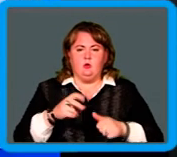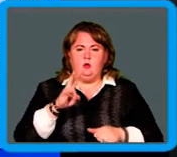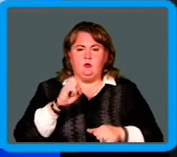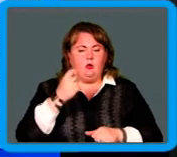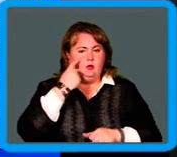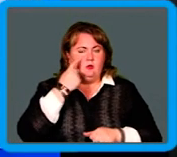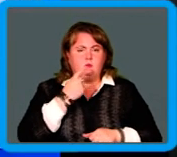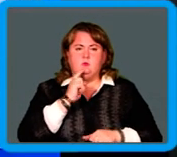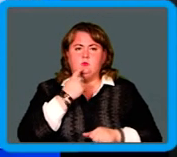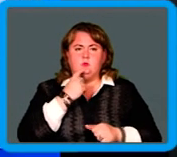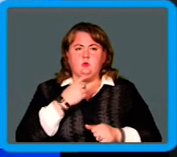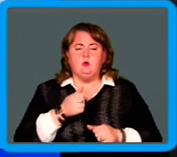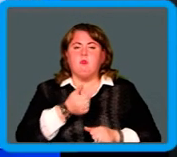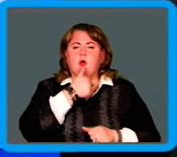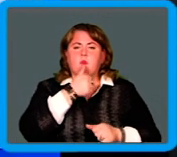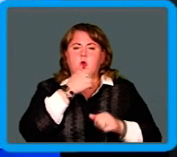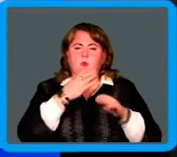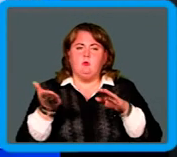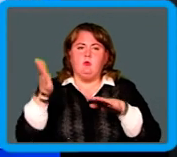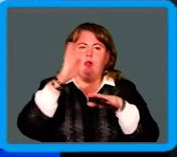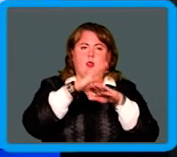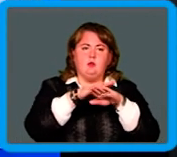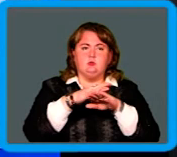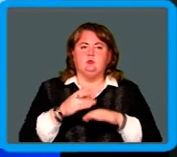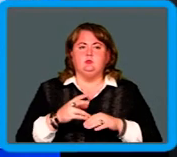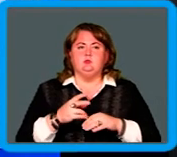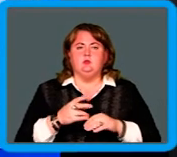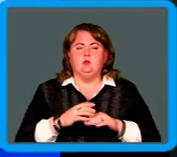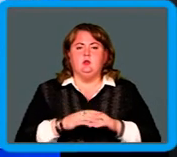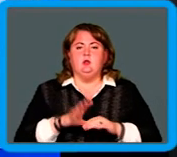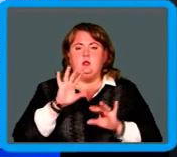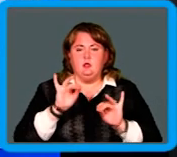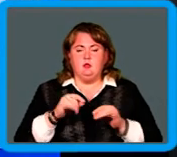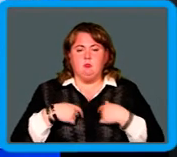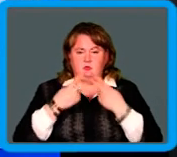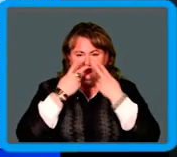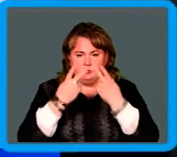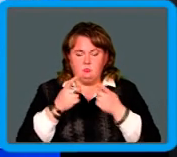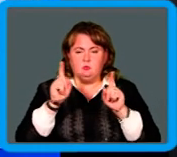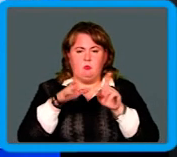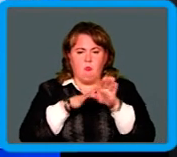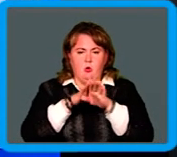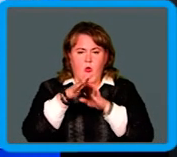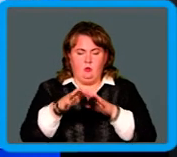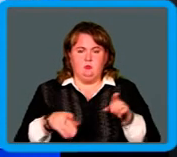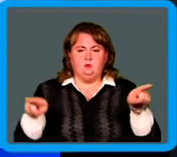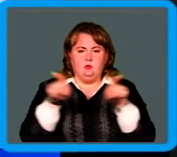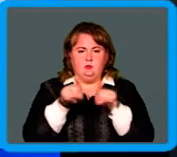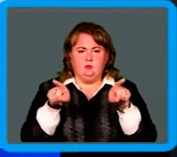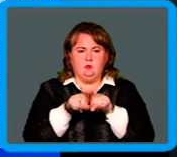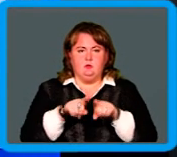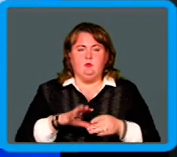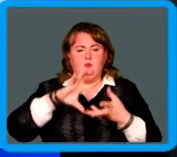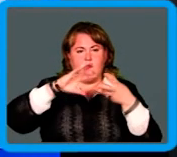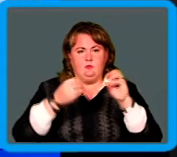попробуем наложить одну фигуру на другую и мы видим что они полностью совместились сделаем вывод что